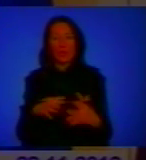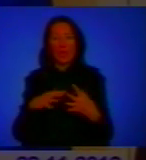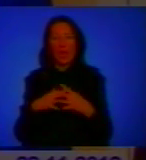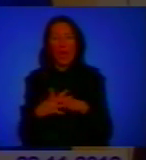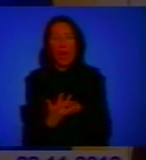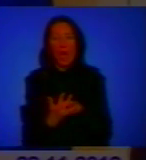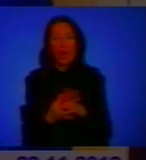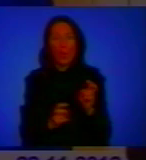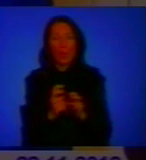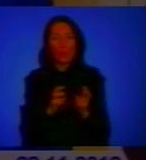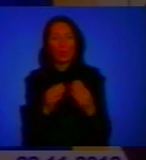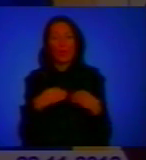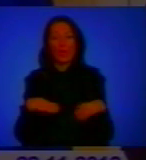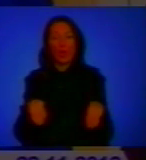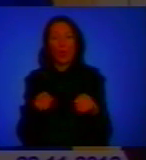агропромисловий комплекс,